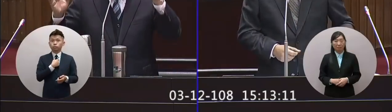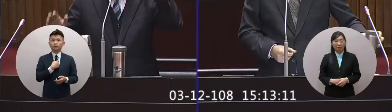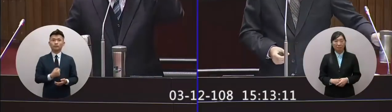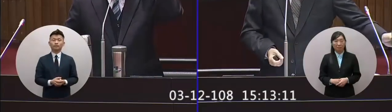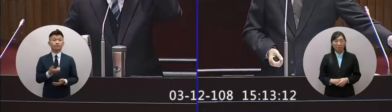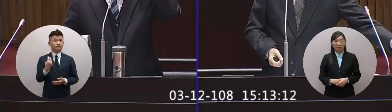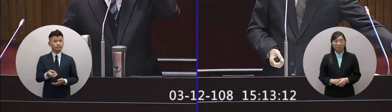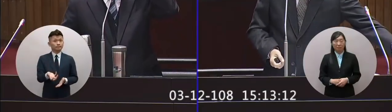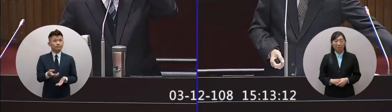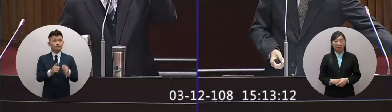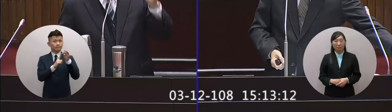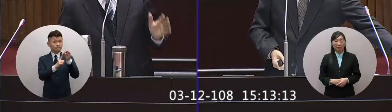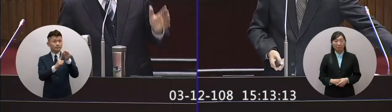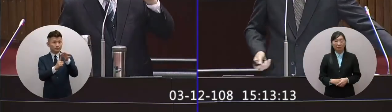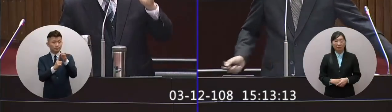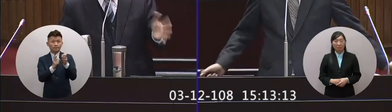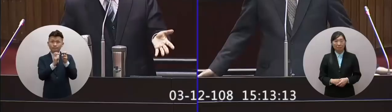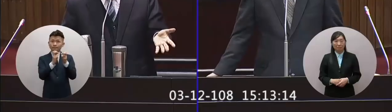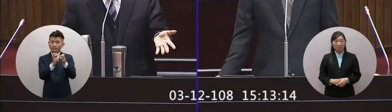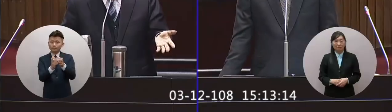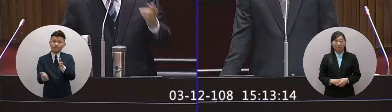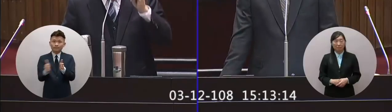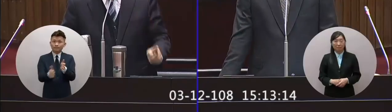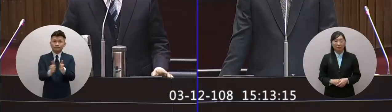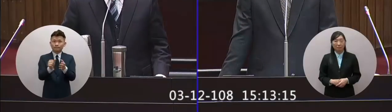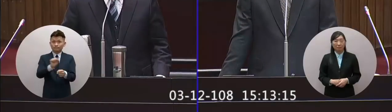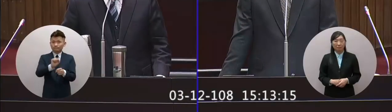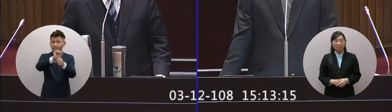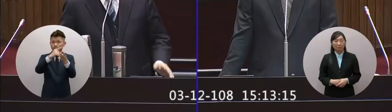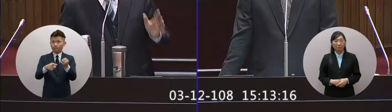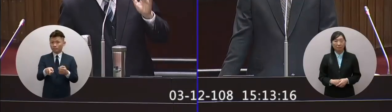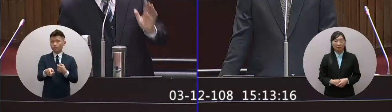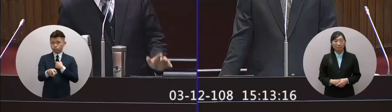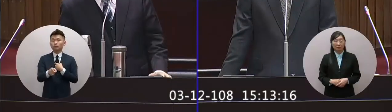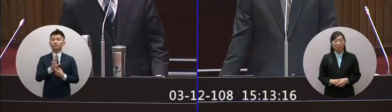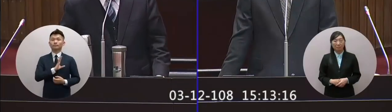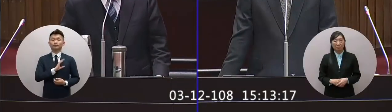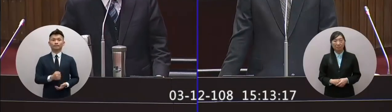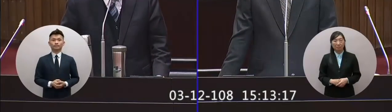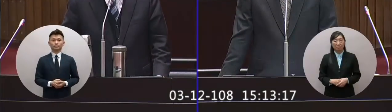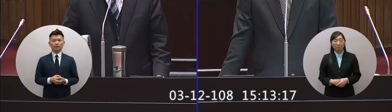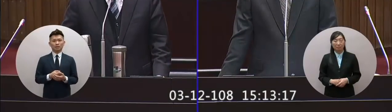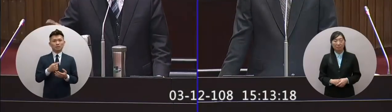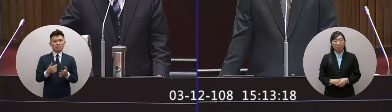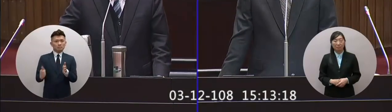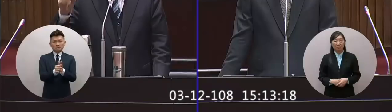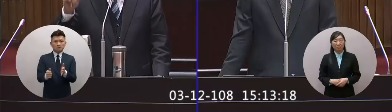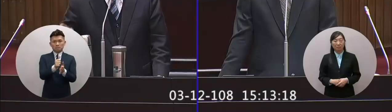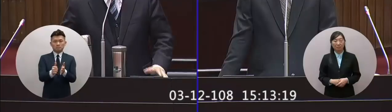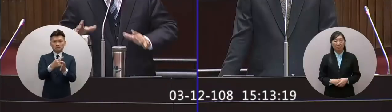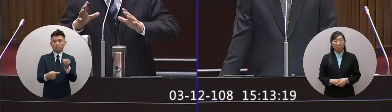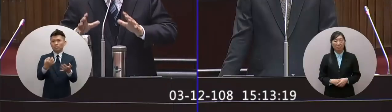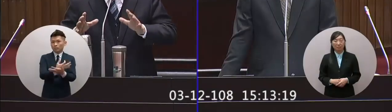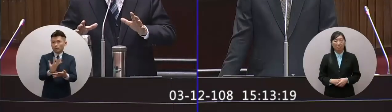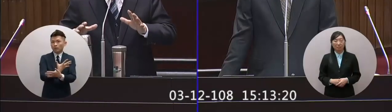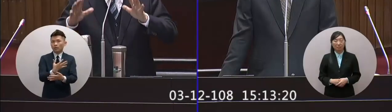实增加公共运输的承载量，这个也是应该。那之所以还没有那么高，主要我